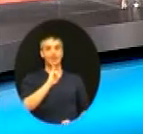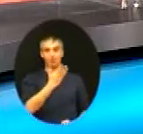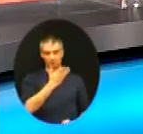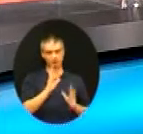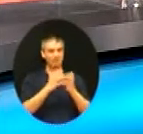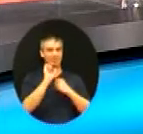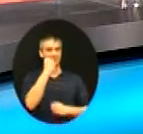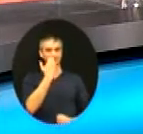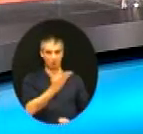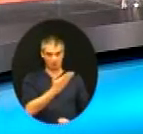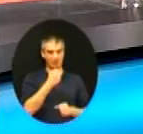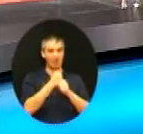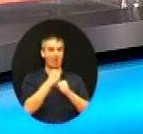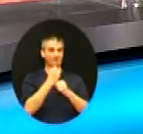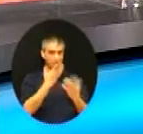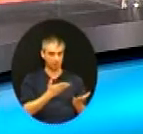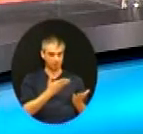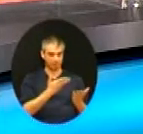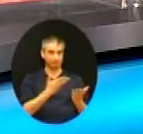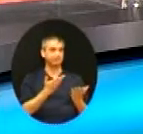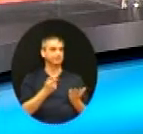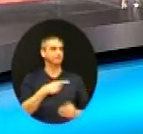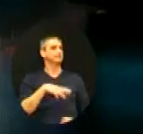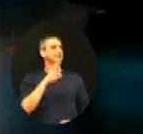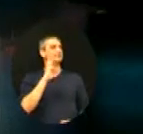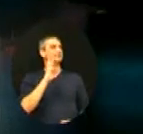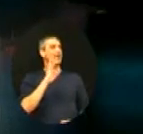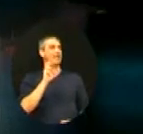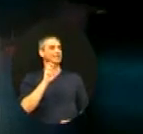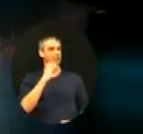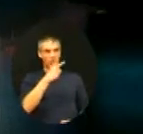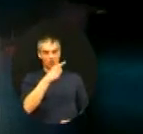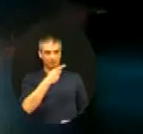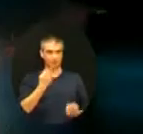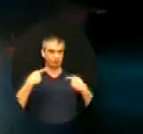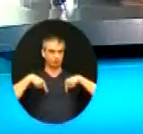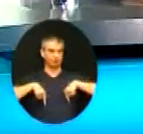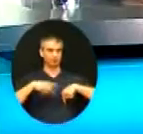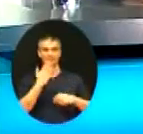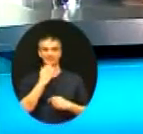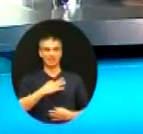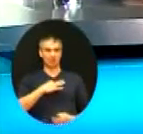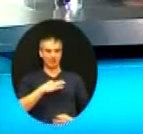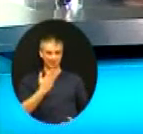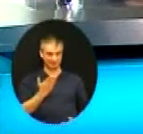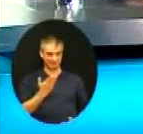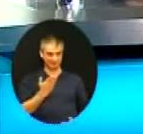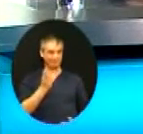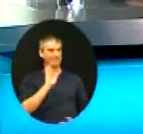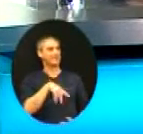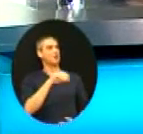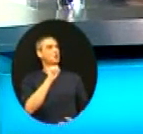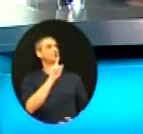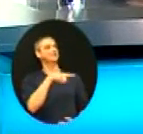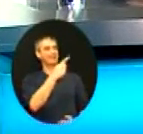יחימוביץ', המחנה הציוני, העבודה, שרה עצני כהן, יושב ראש ישראל שלי. שלום.